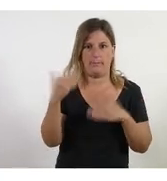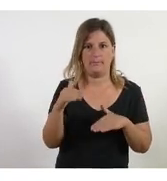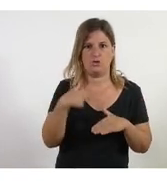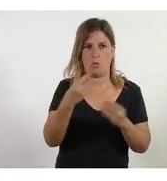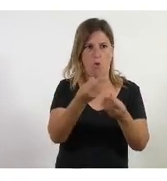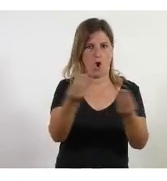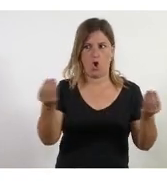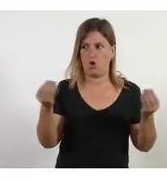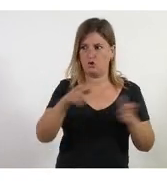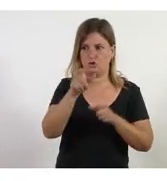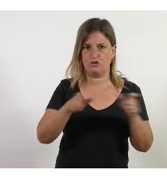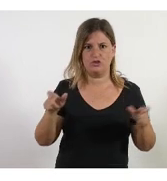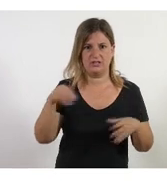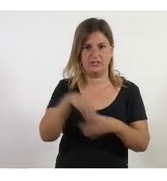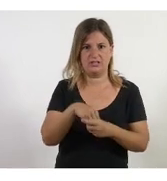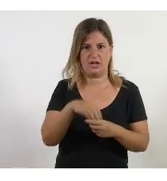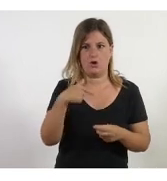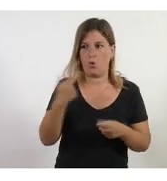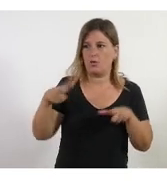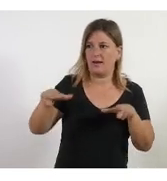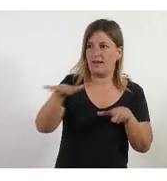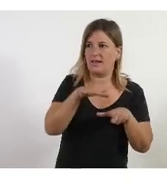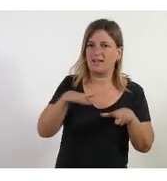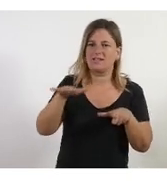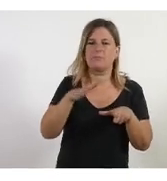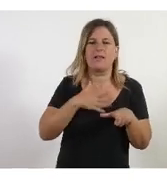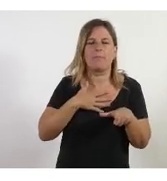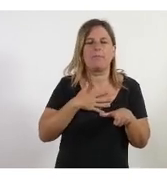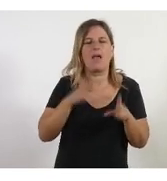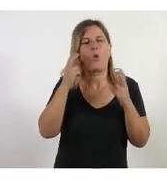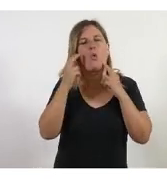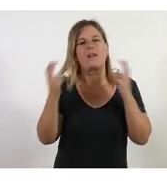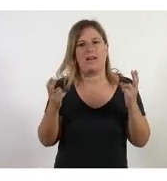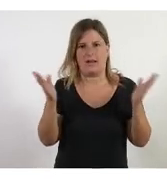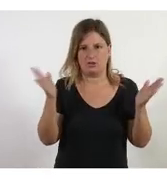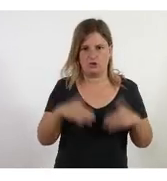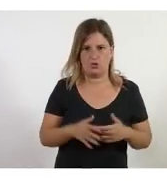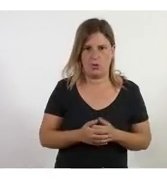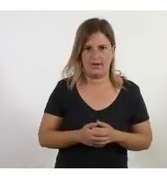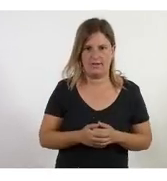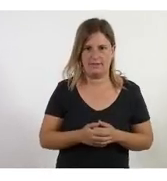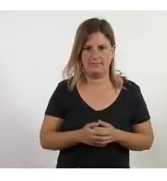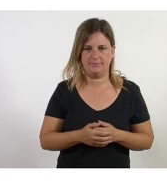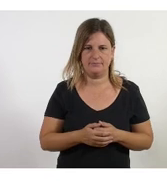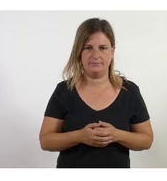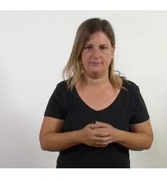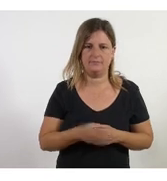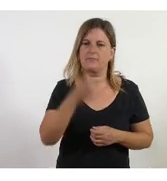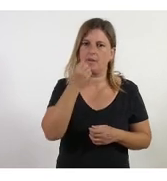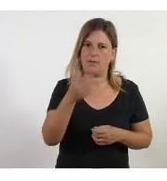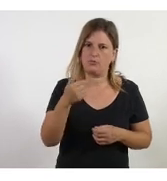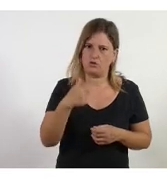no tinc un espai per on jo em pugui posar la meva zona de relaxació. Molt bé. Doncs llavors et